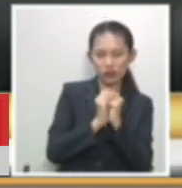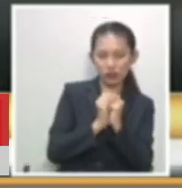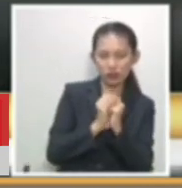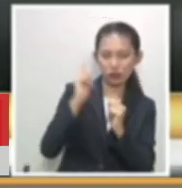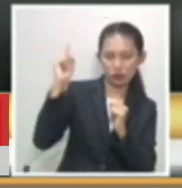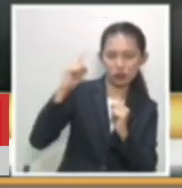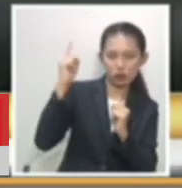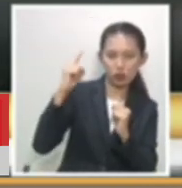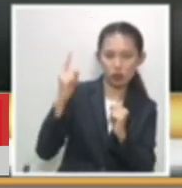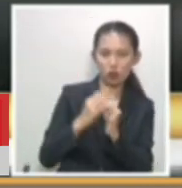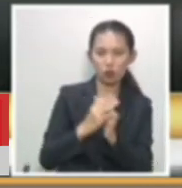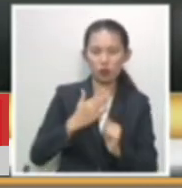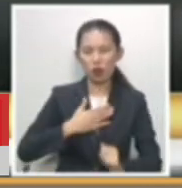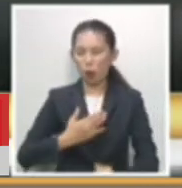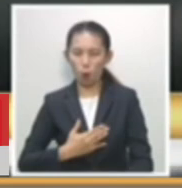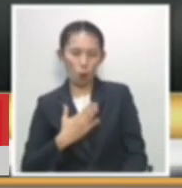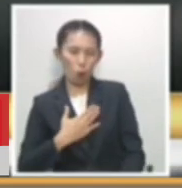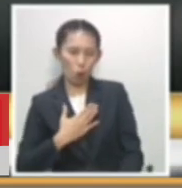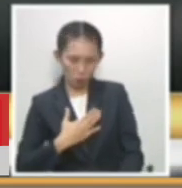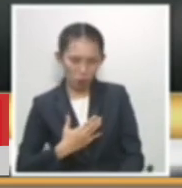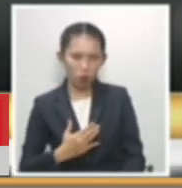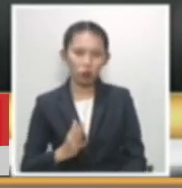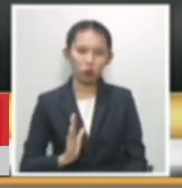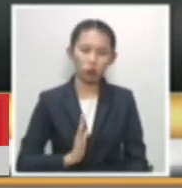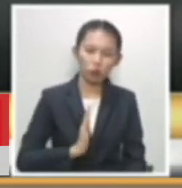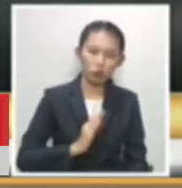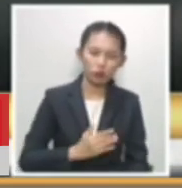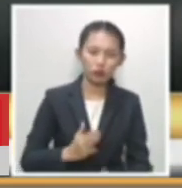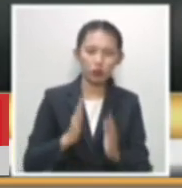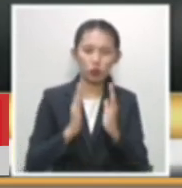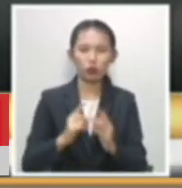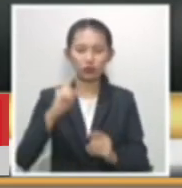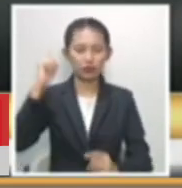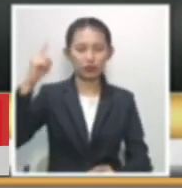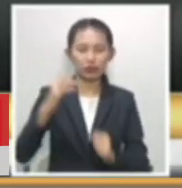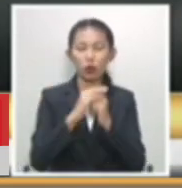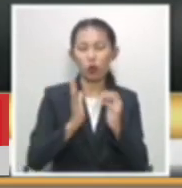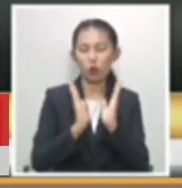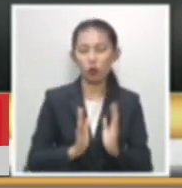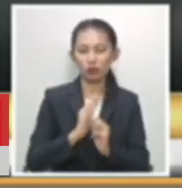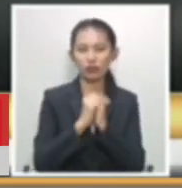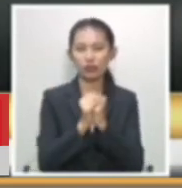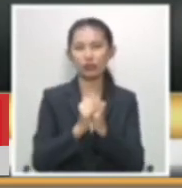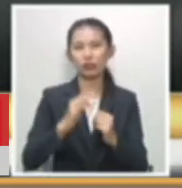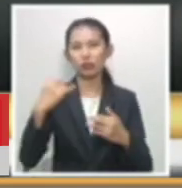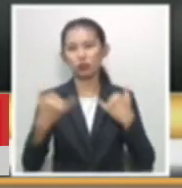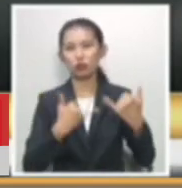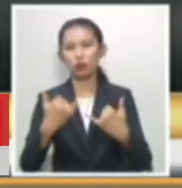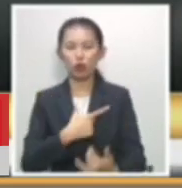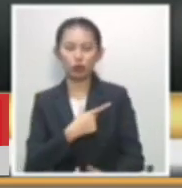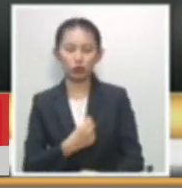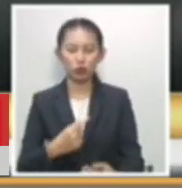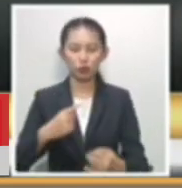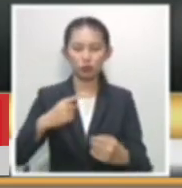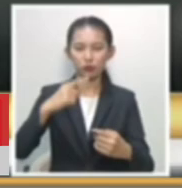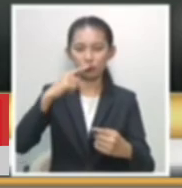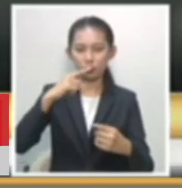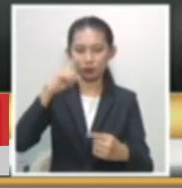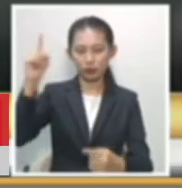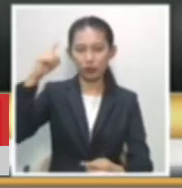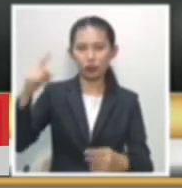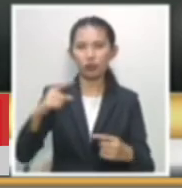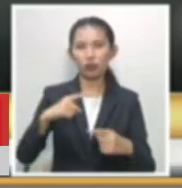เราเข้าใจแล้วก็ภูมิใจนักหนาว่านิยมมาเมืองไทยในจำนวนนักท่องเที่ยวจีนทั้งหมดเราได้รับ